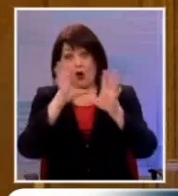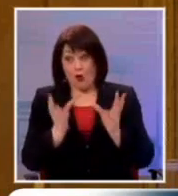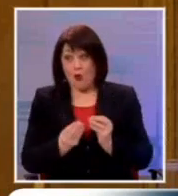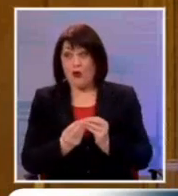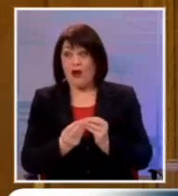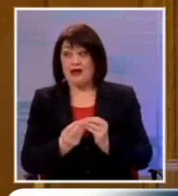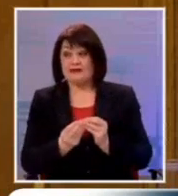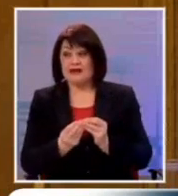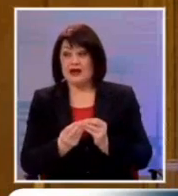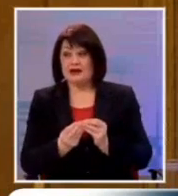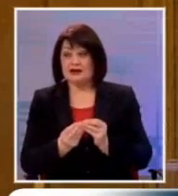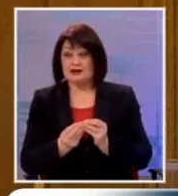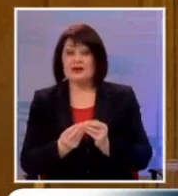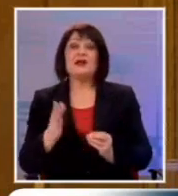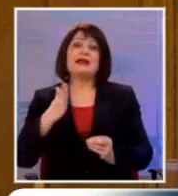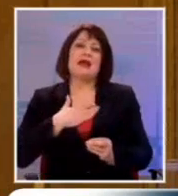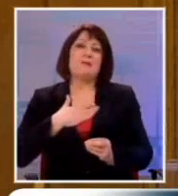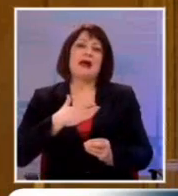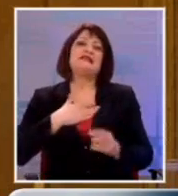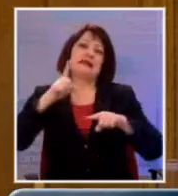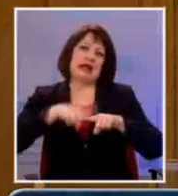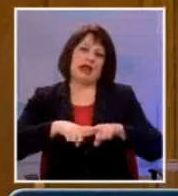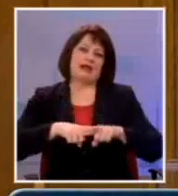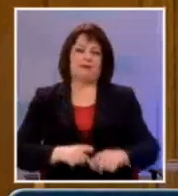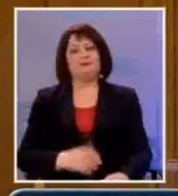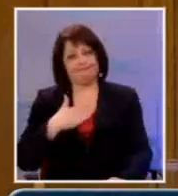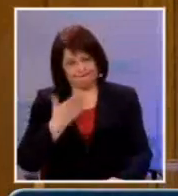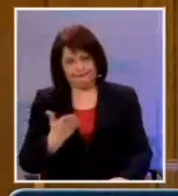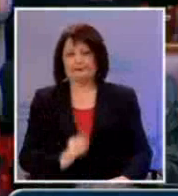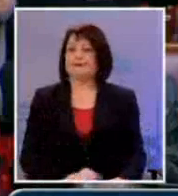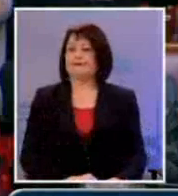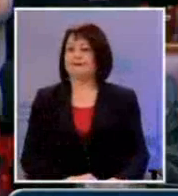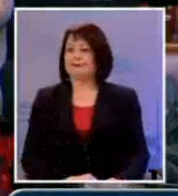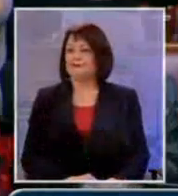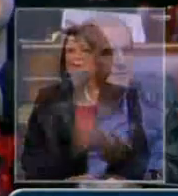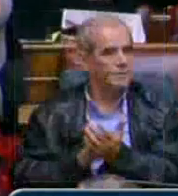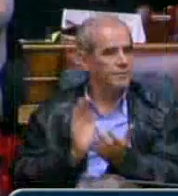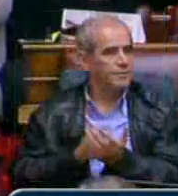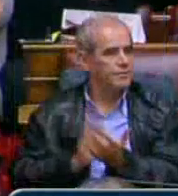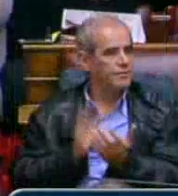δηλαδή που είναι για μας η πατρίδα. Σας ευχαριστώ.